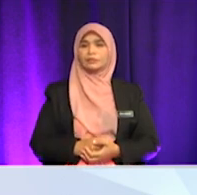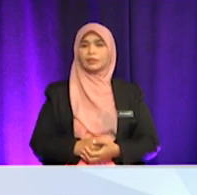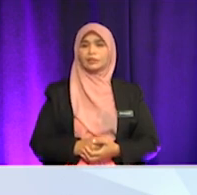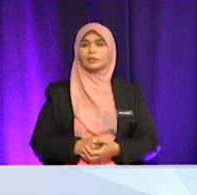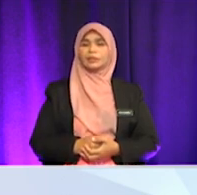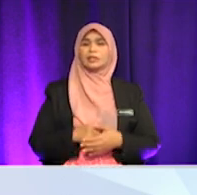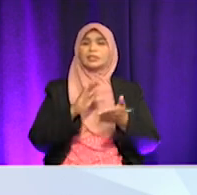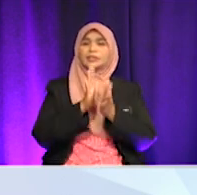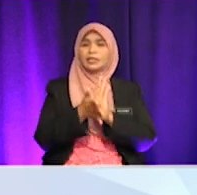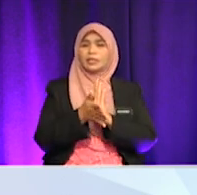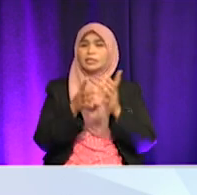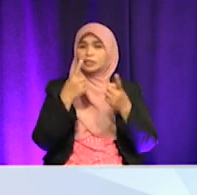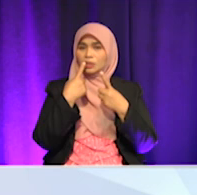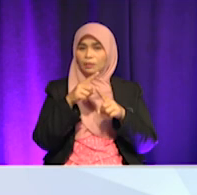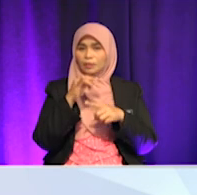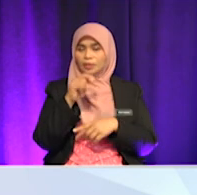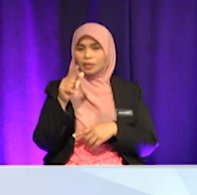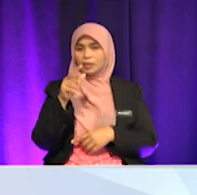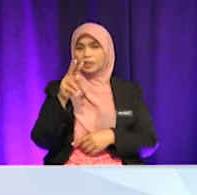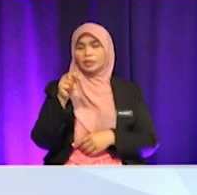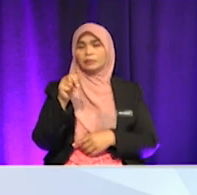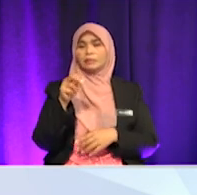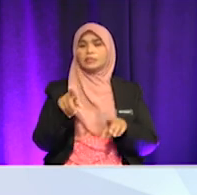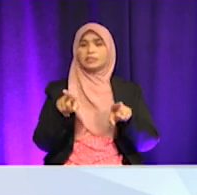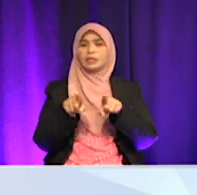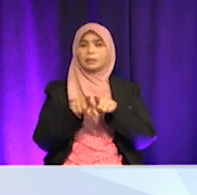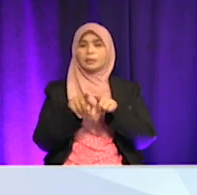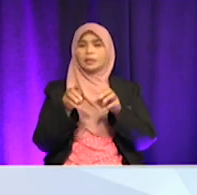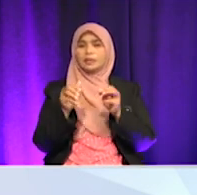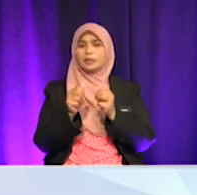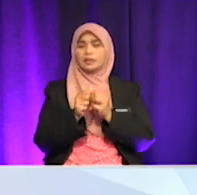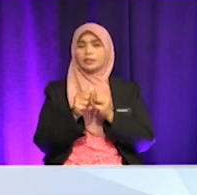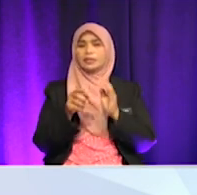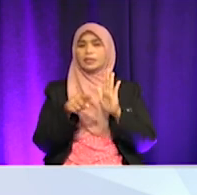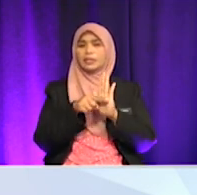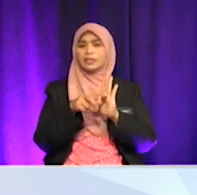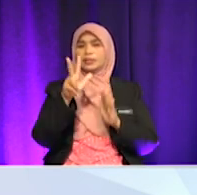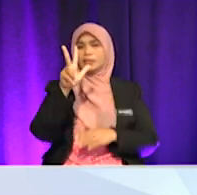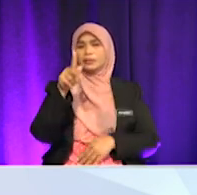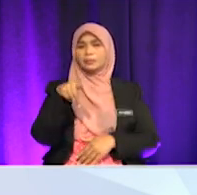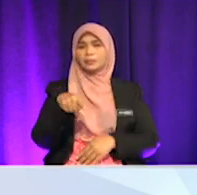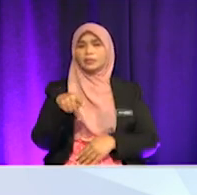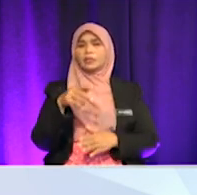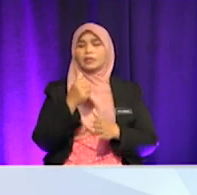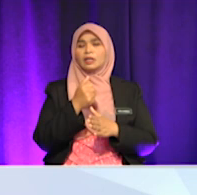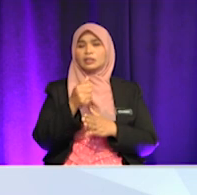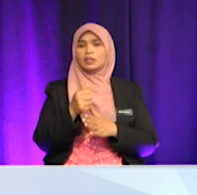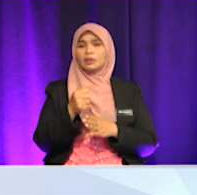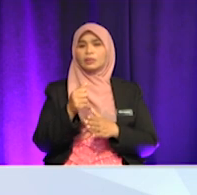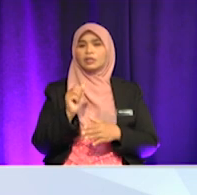jadi jawapannya adalah M bersamaan dengan negatif 3T tambah N. Ataupun kita boleh baca negatif